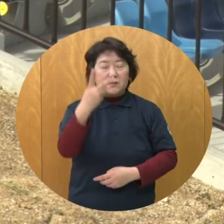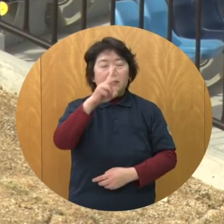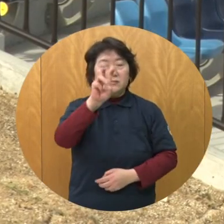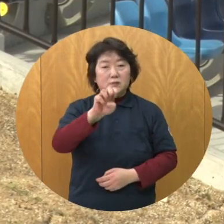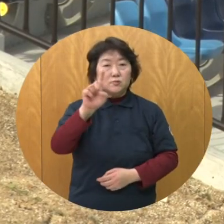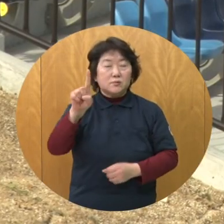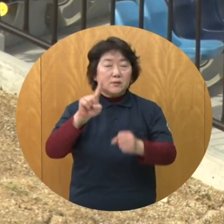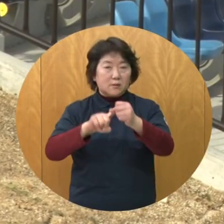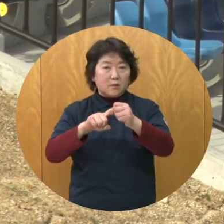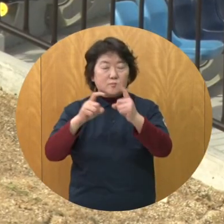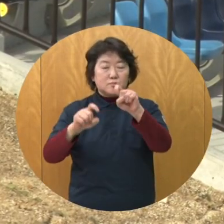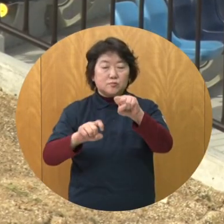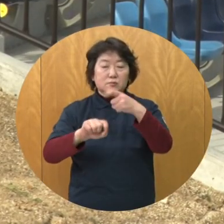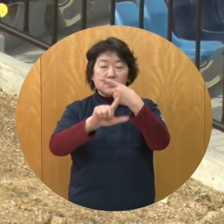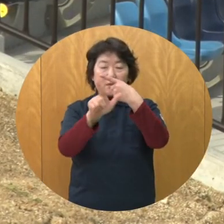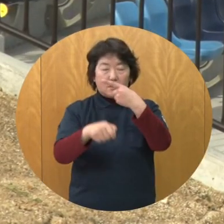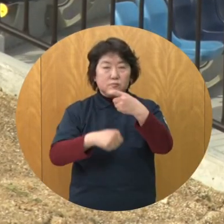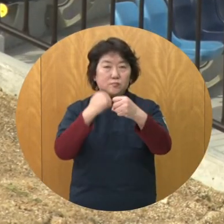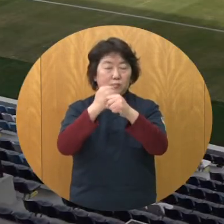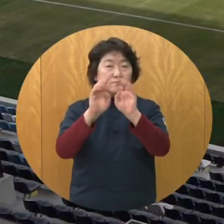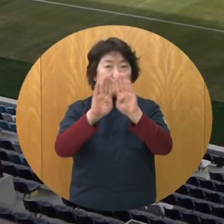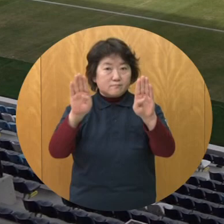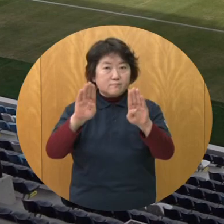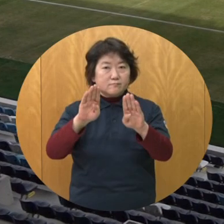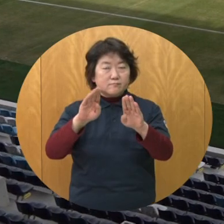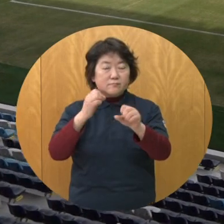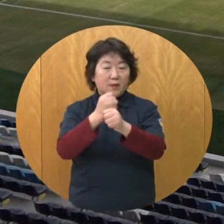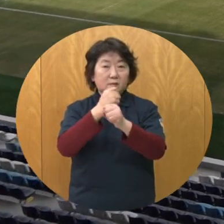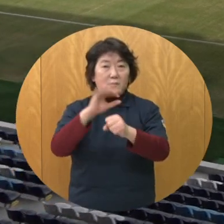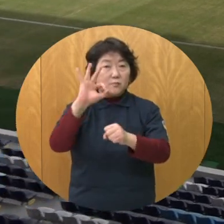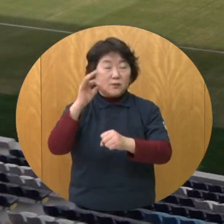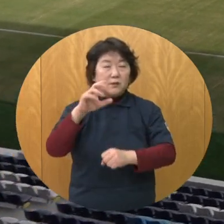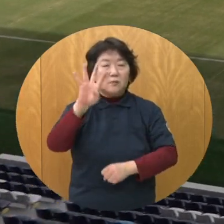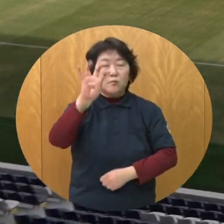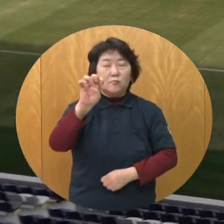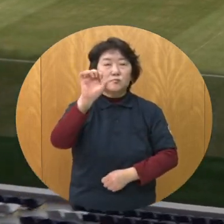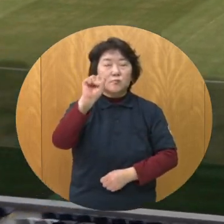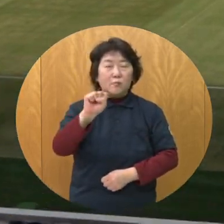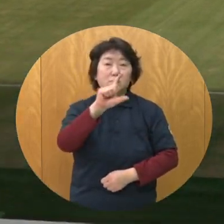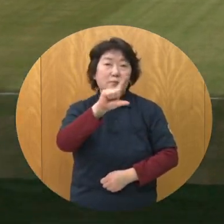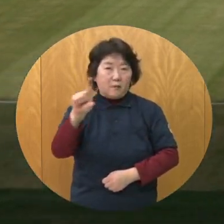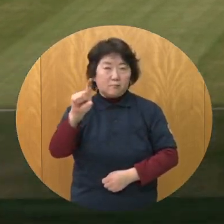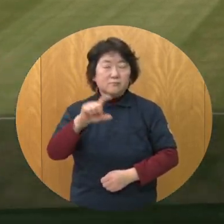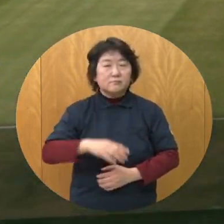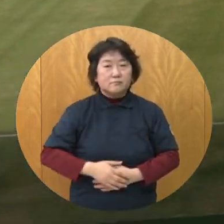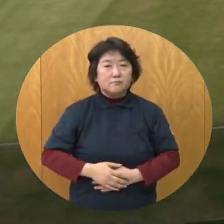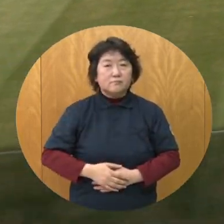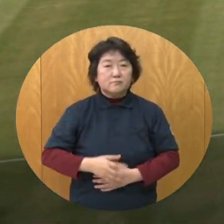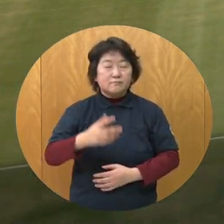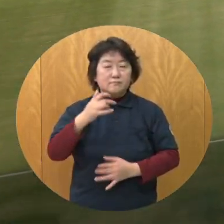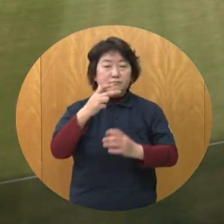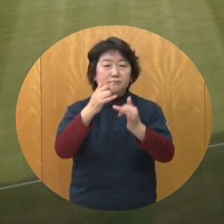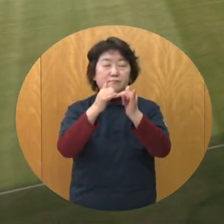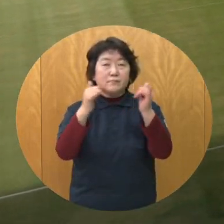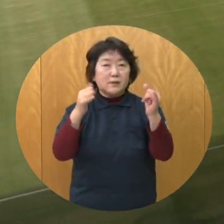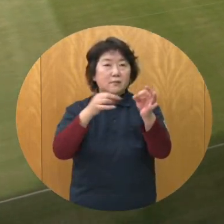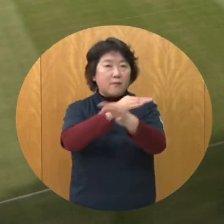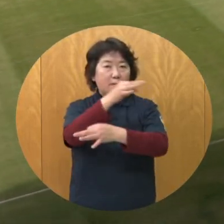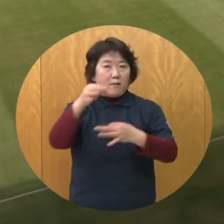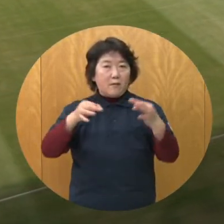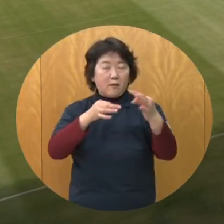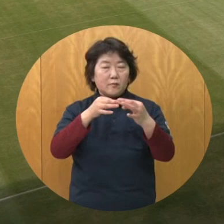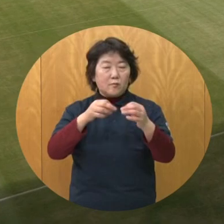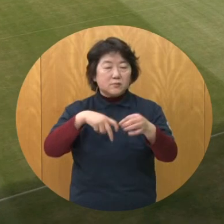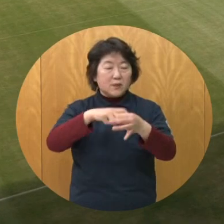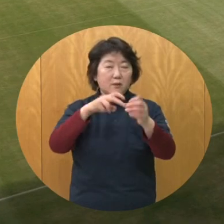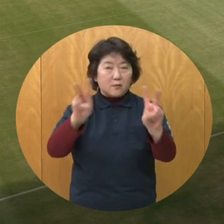2021年11月に着工し、建設費はおよそ40億円。民設民営のサッカー専